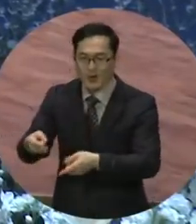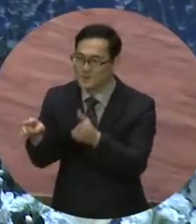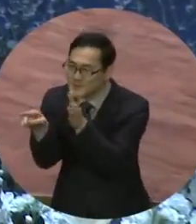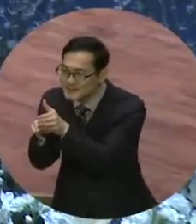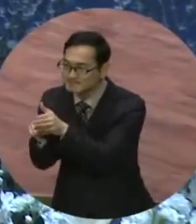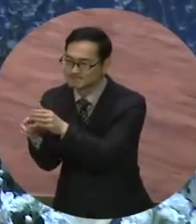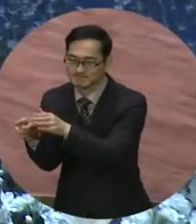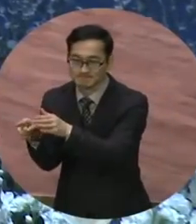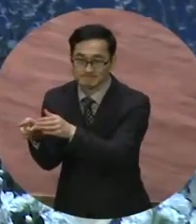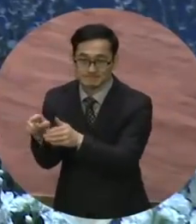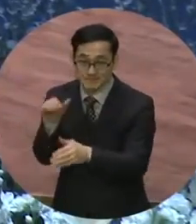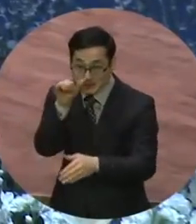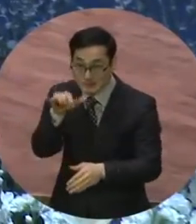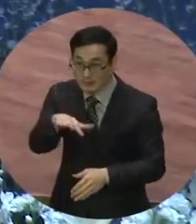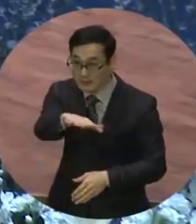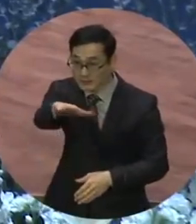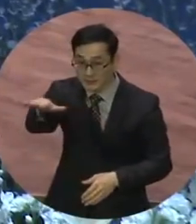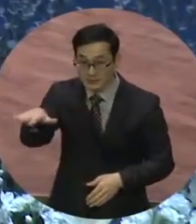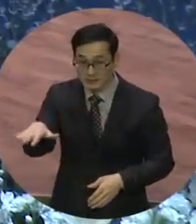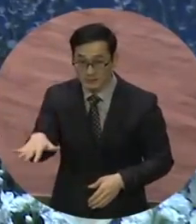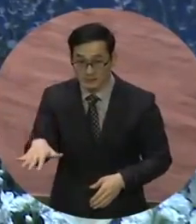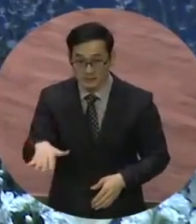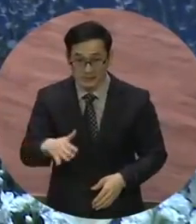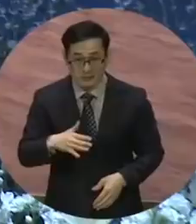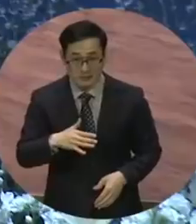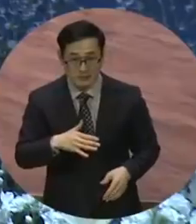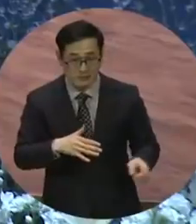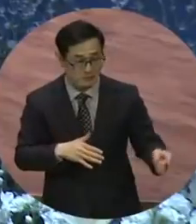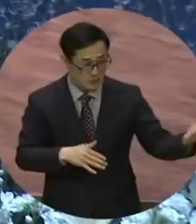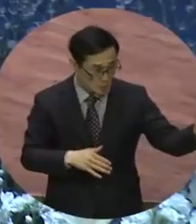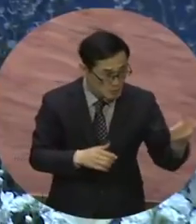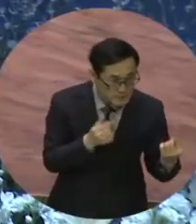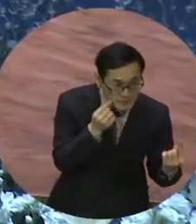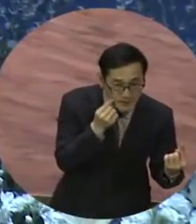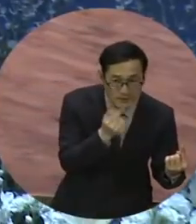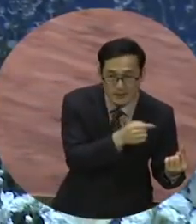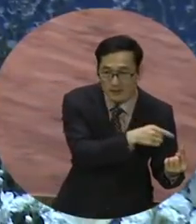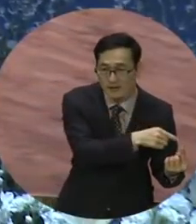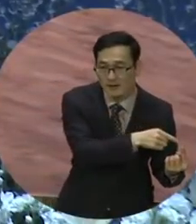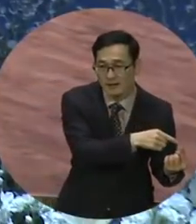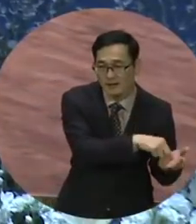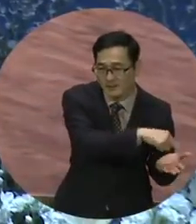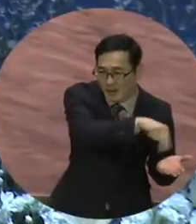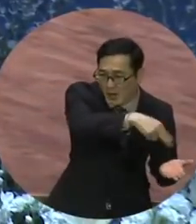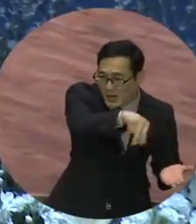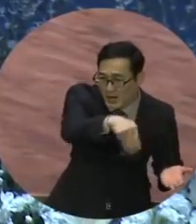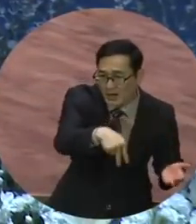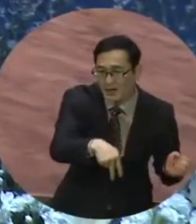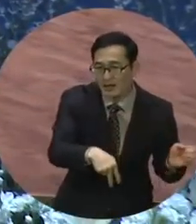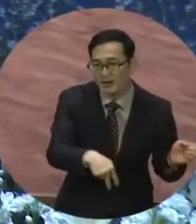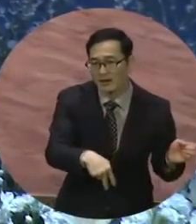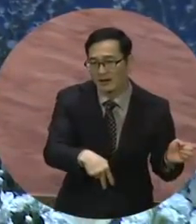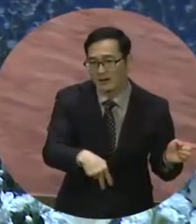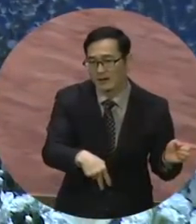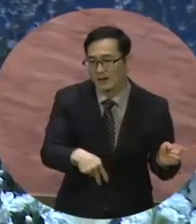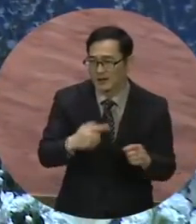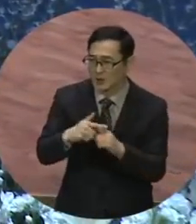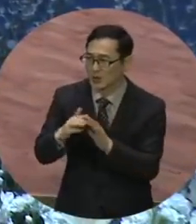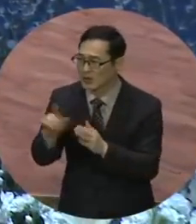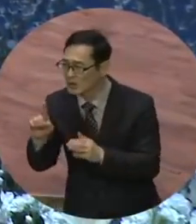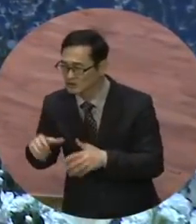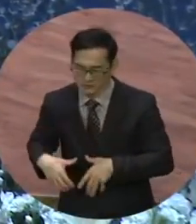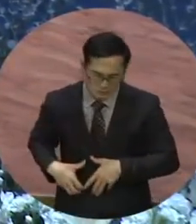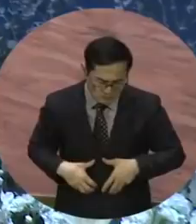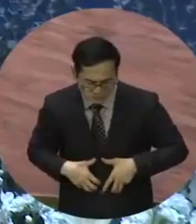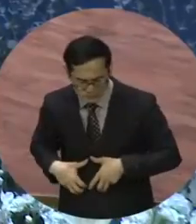담대함과 그런 믿음이 있지만 나오고 싶어도 나오지 못하고 그야말로 주저주저하는 그런 연약한 자들이